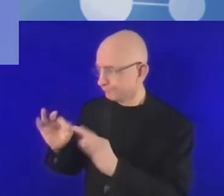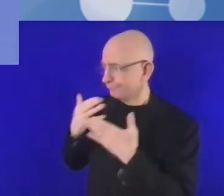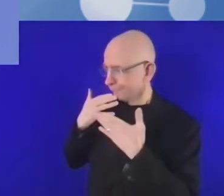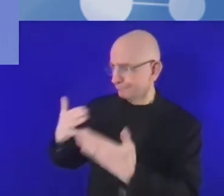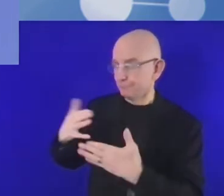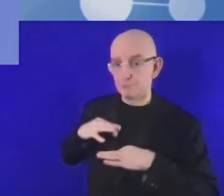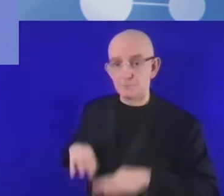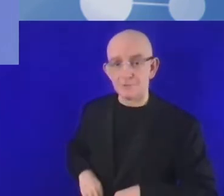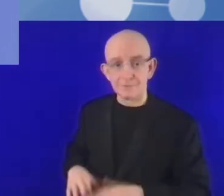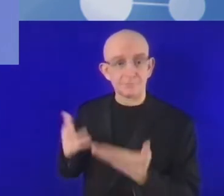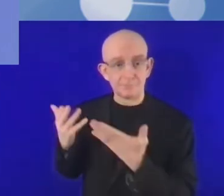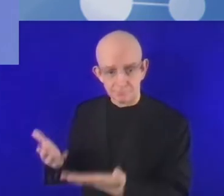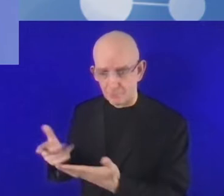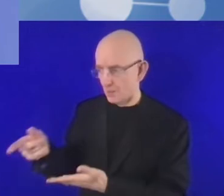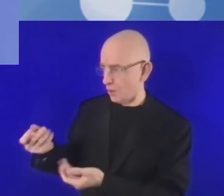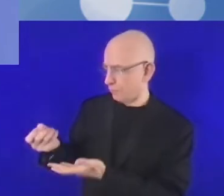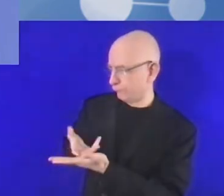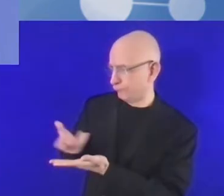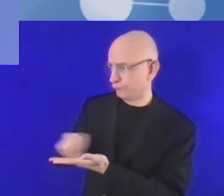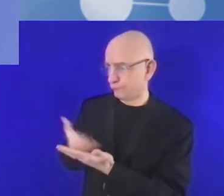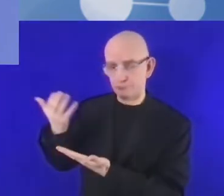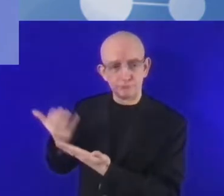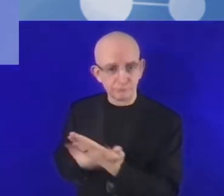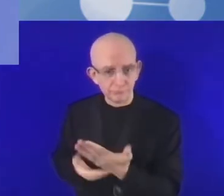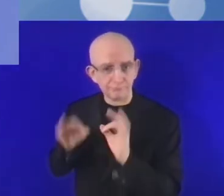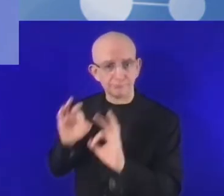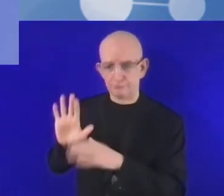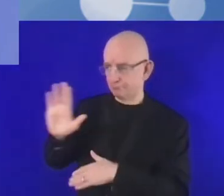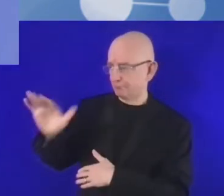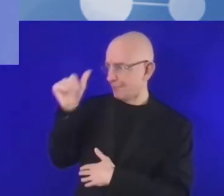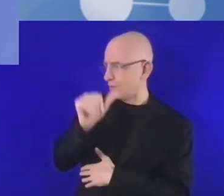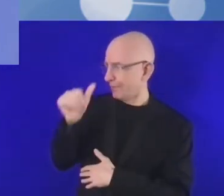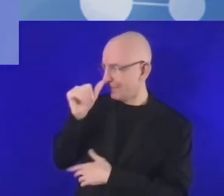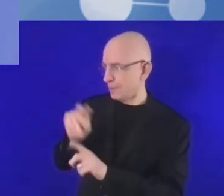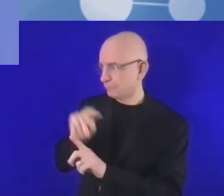非常有远见的关于埃塞俄比亚的做法。